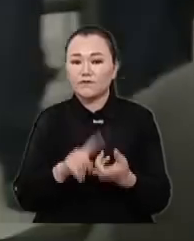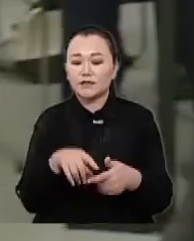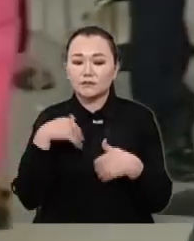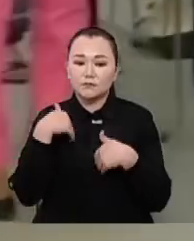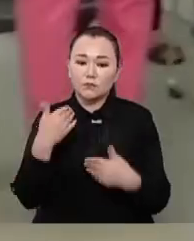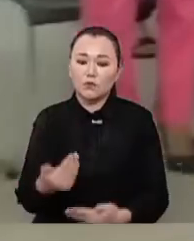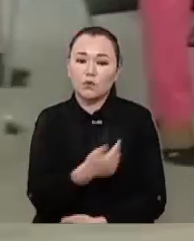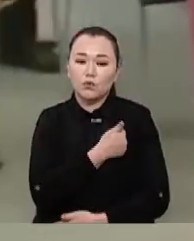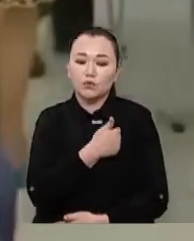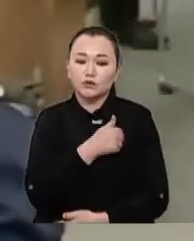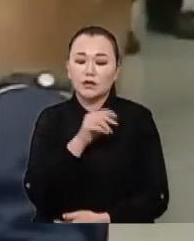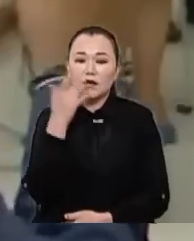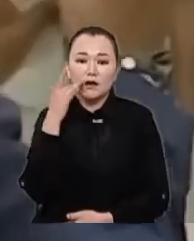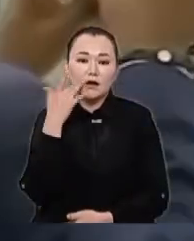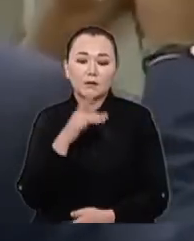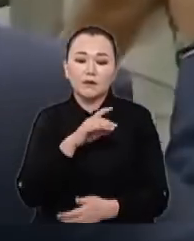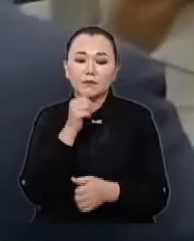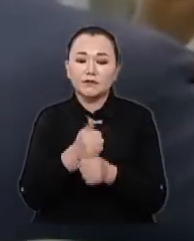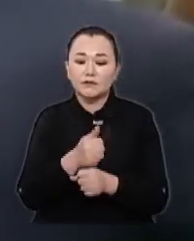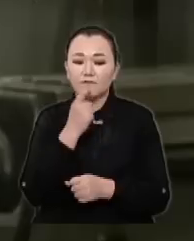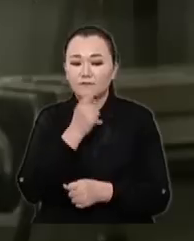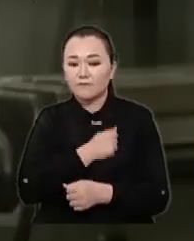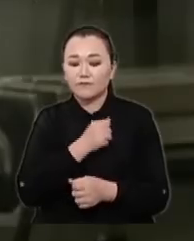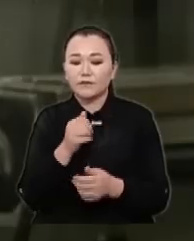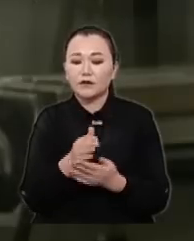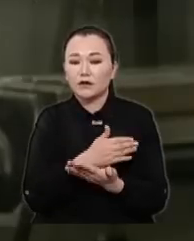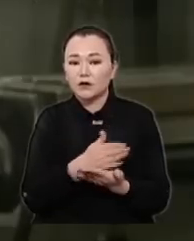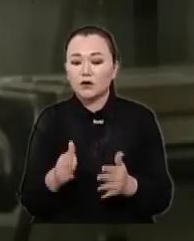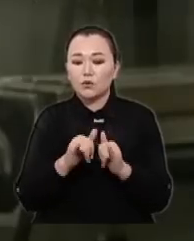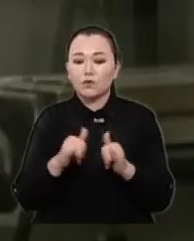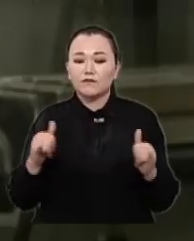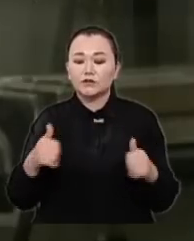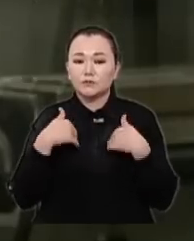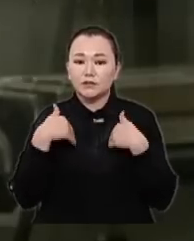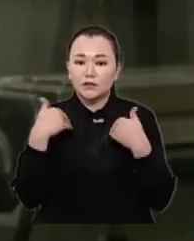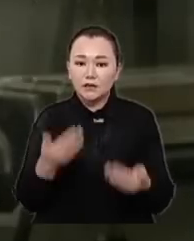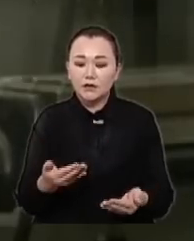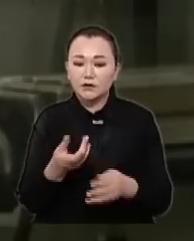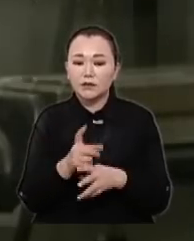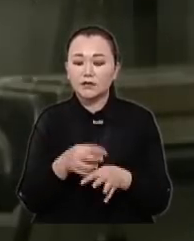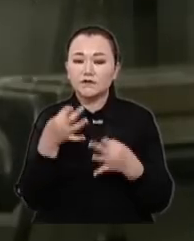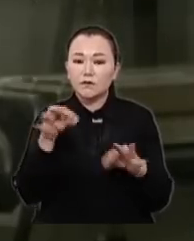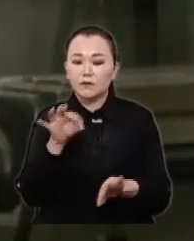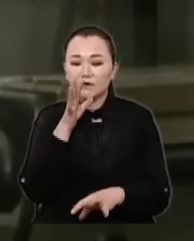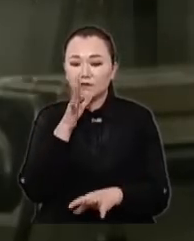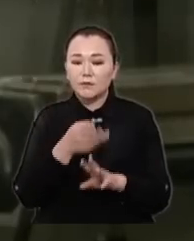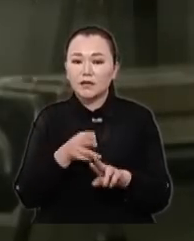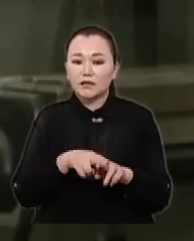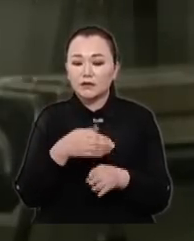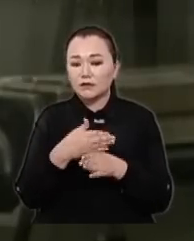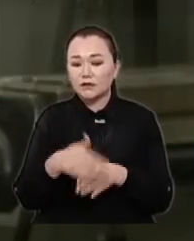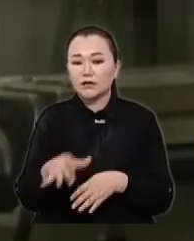ұсынбақ. Есесіне АҚШ президенті әкімшілігі әскери бюджетті анағұрлым ұлғайтуды ұсынып отыр. Бұл бейбіт кезеңде осы салаға